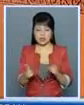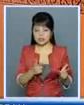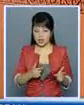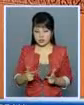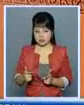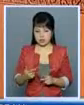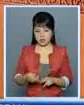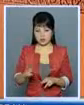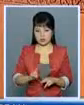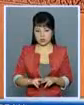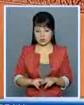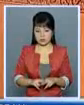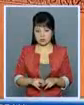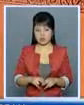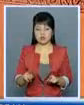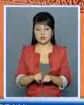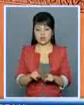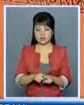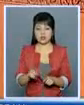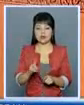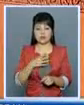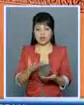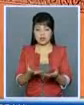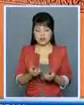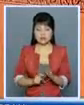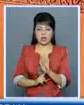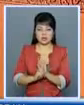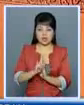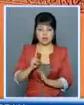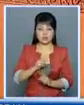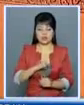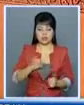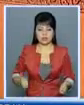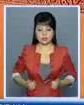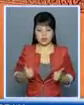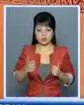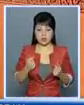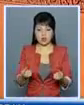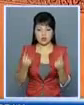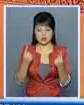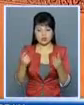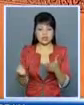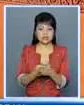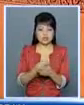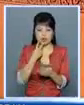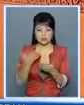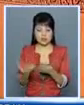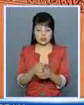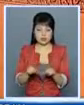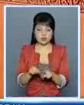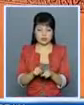тұрған асты алақанымызға алып, үлкен жетістіктерге